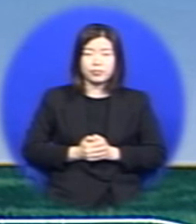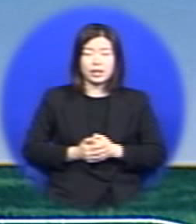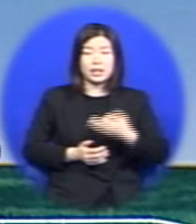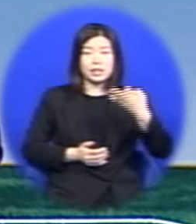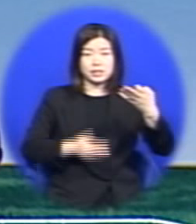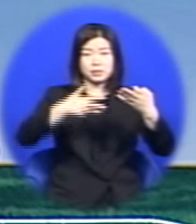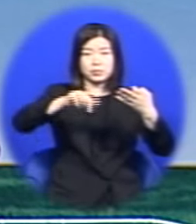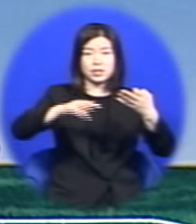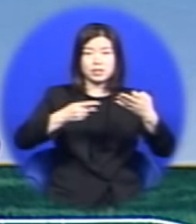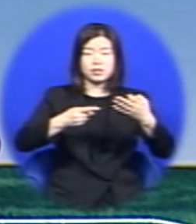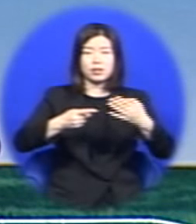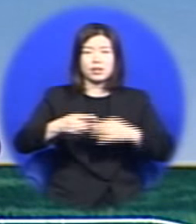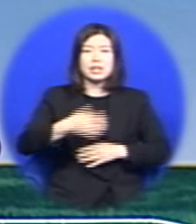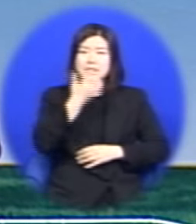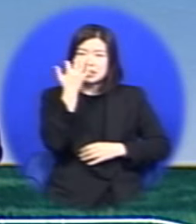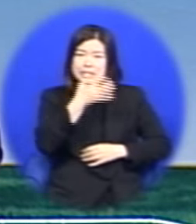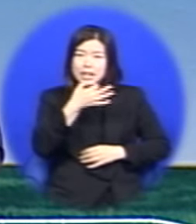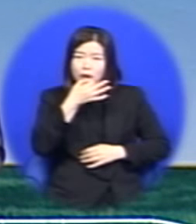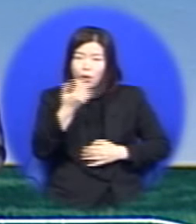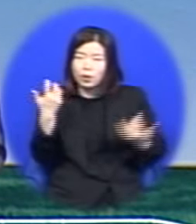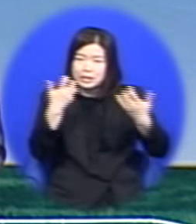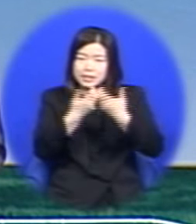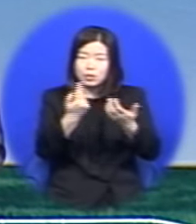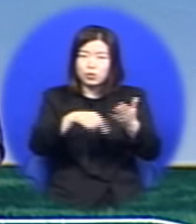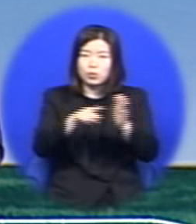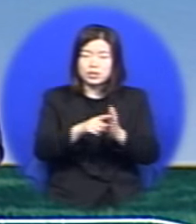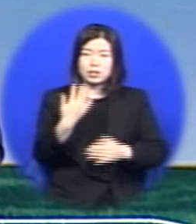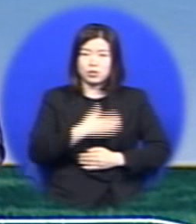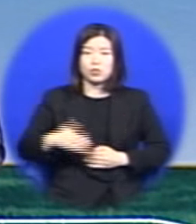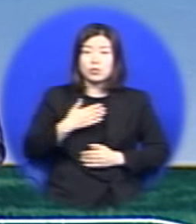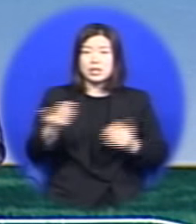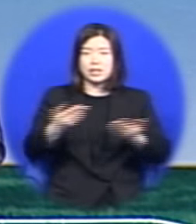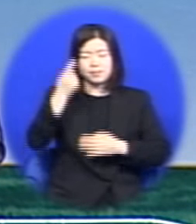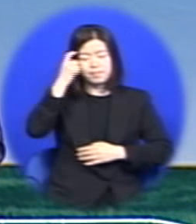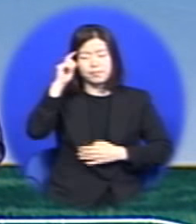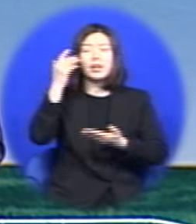14절에 정욕을 채우려고 육신의 일을 꾀하지 마십시오.